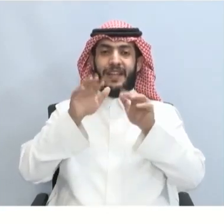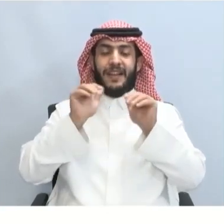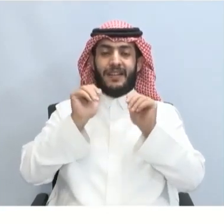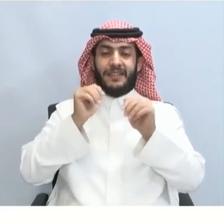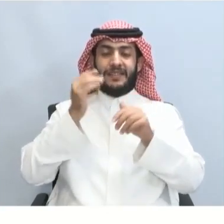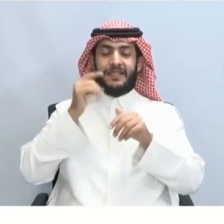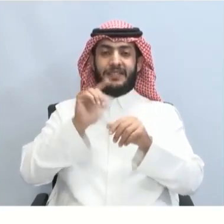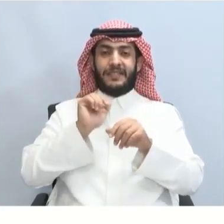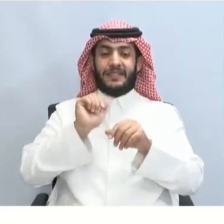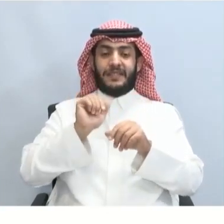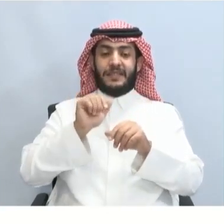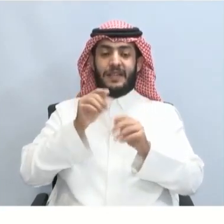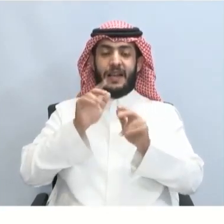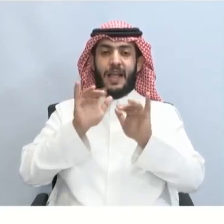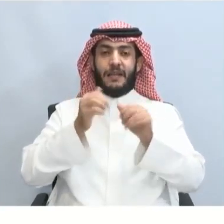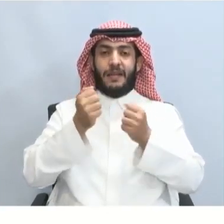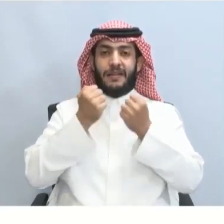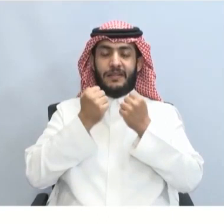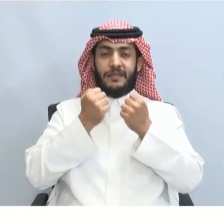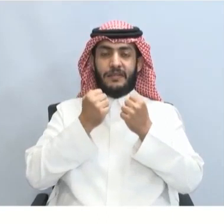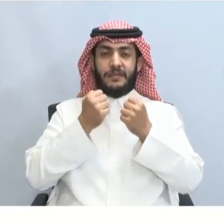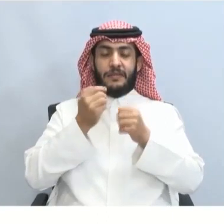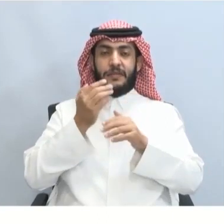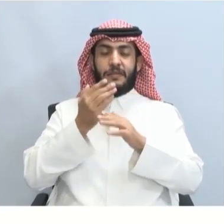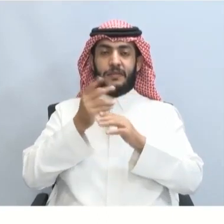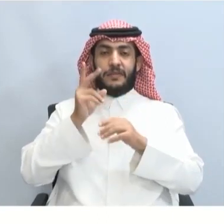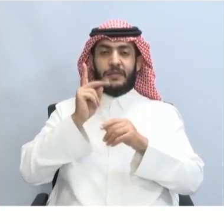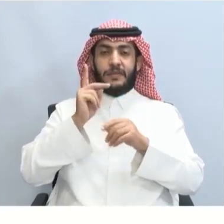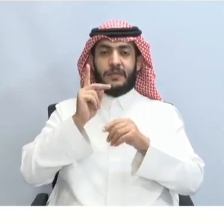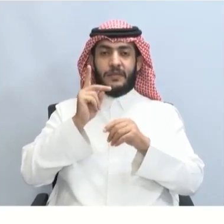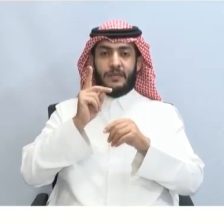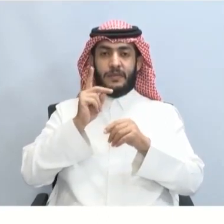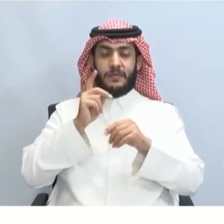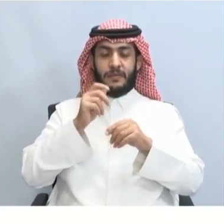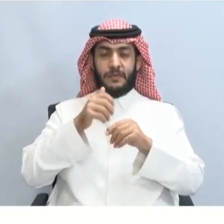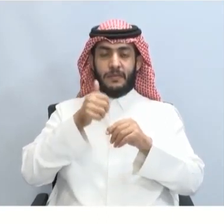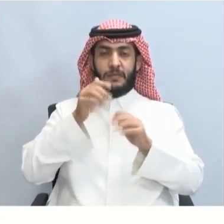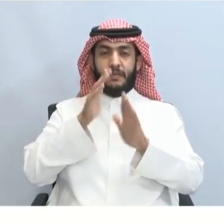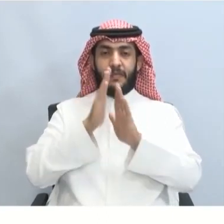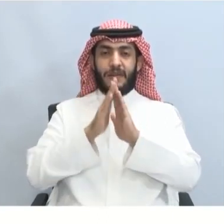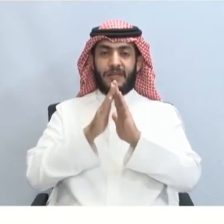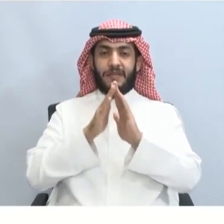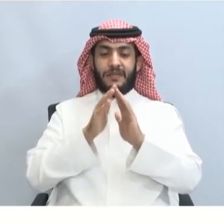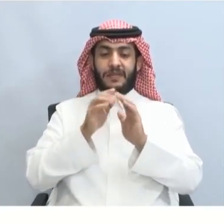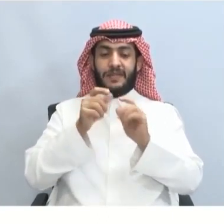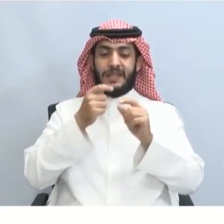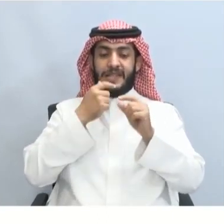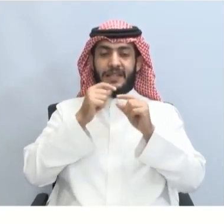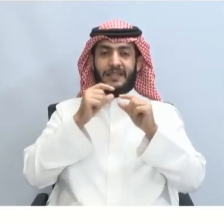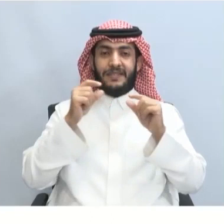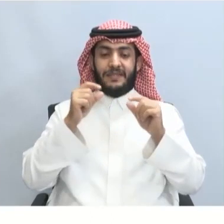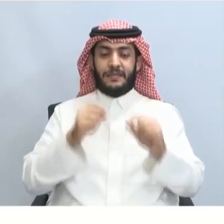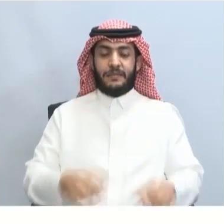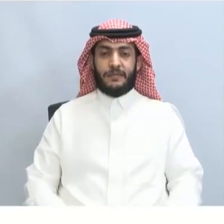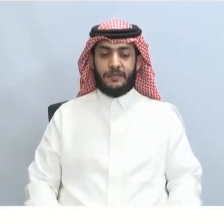مسبق على الحاسب الخاص بك والمحتوى على ملف ازمل ا ت ام